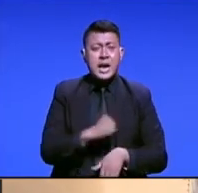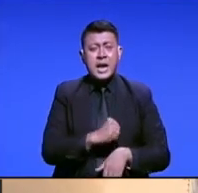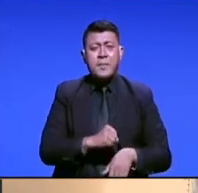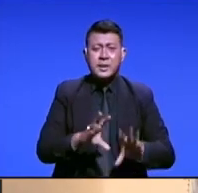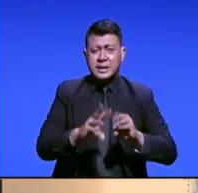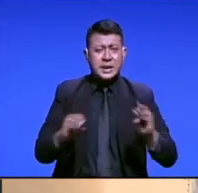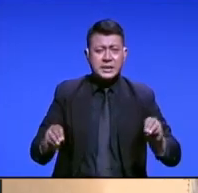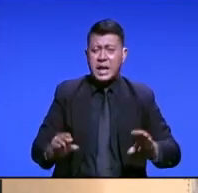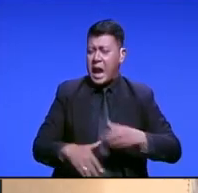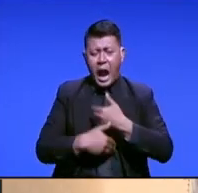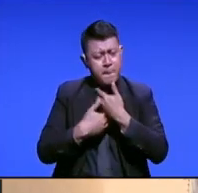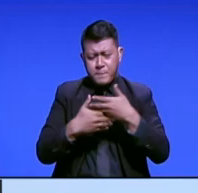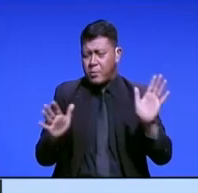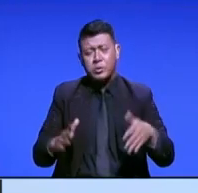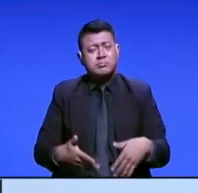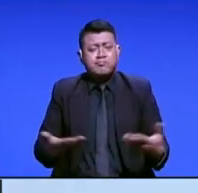bidang manapun itu.